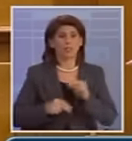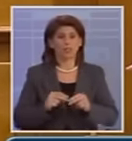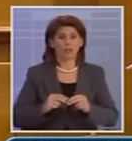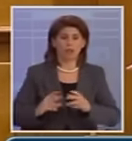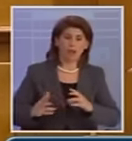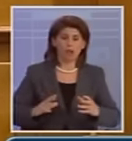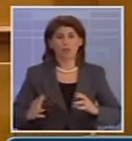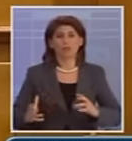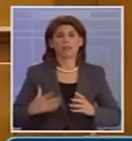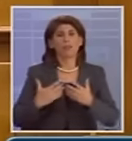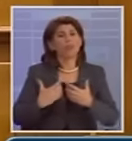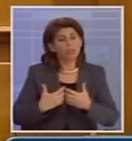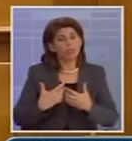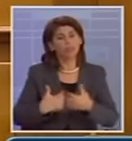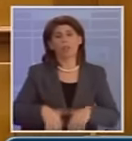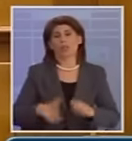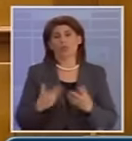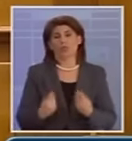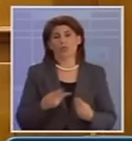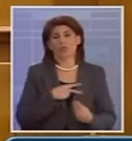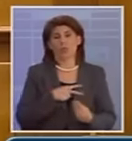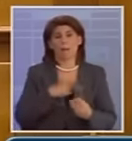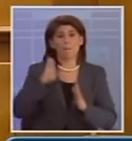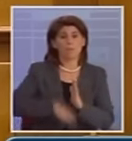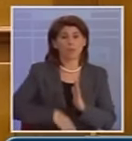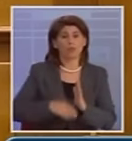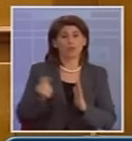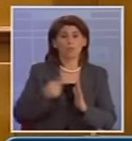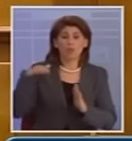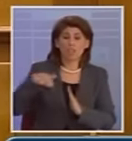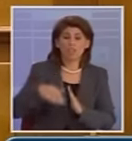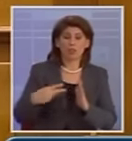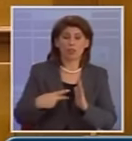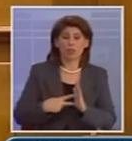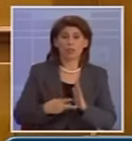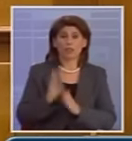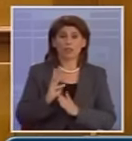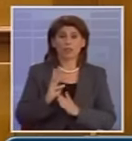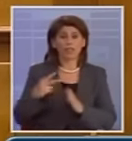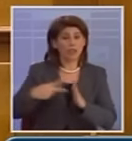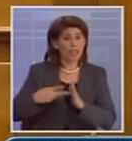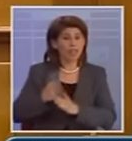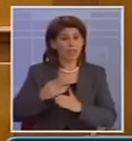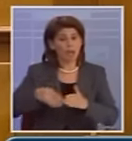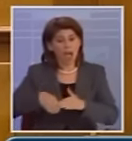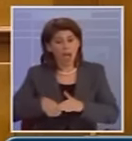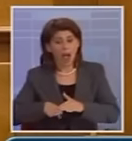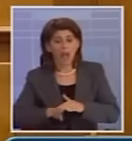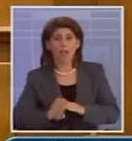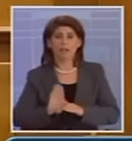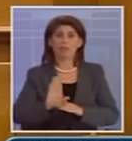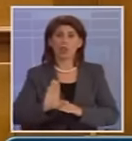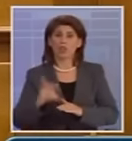αποσυντονιστεί, μειώθηκε στο μισό ύφεση για το 2013 και περάσαμε το 2014 στην ανάκαμψη. Και όταν ενισχύσαμε